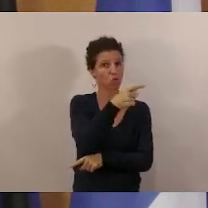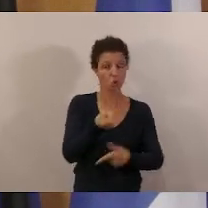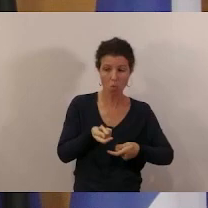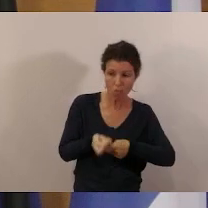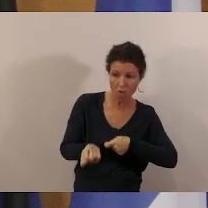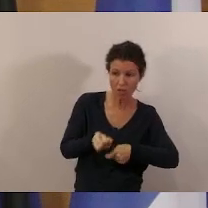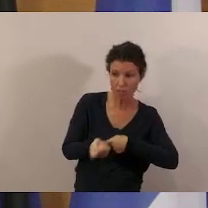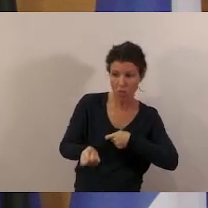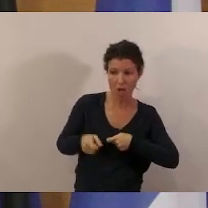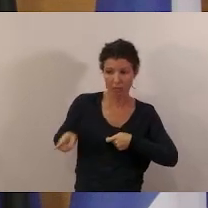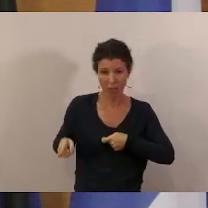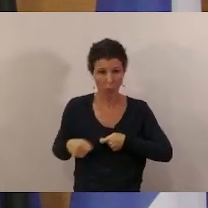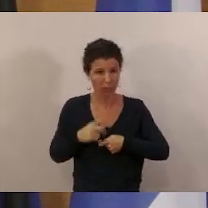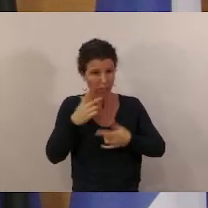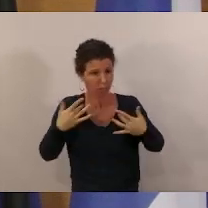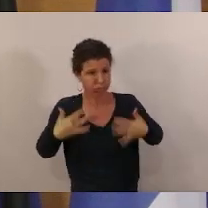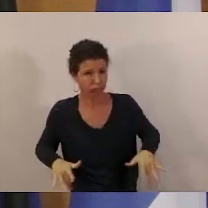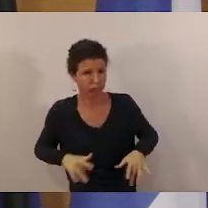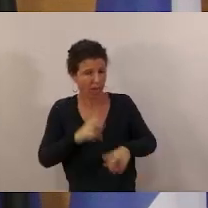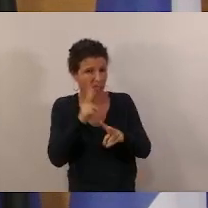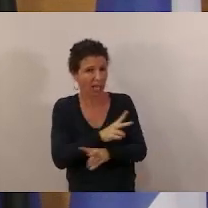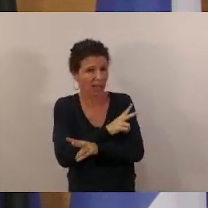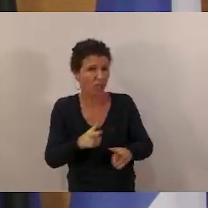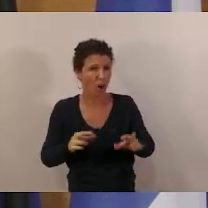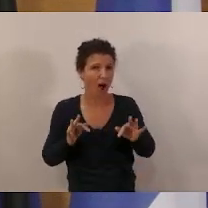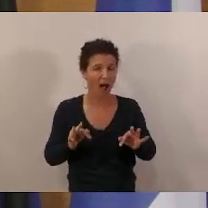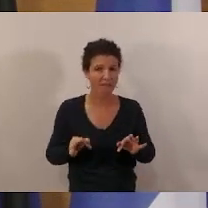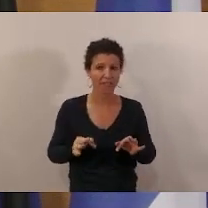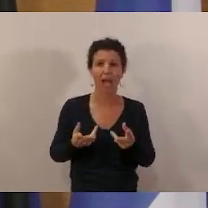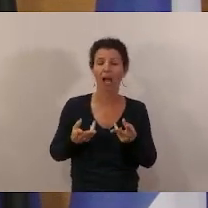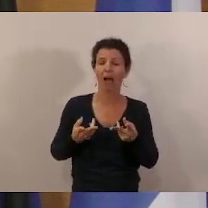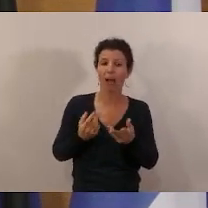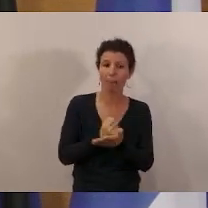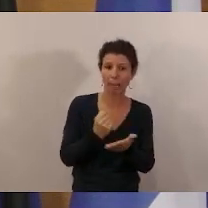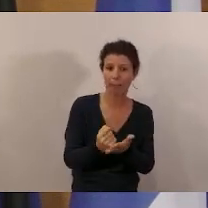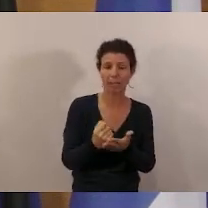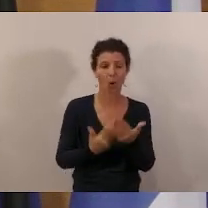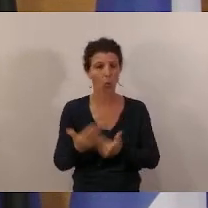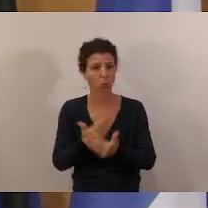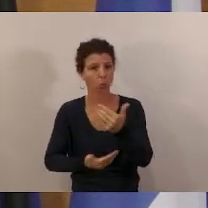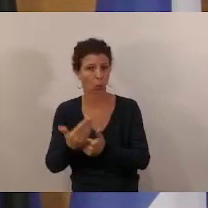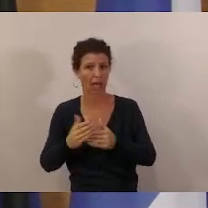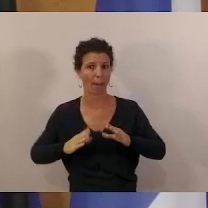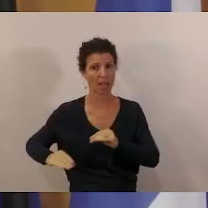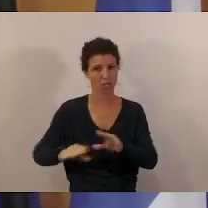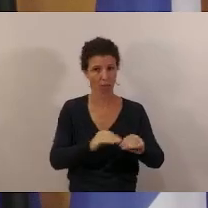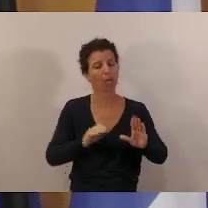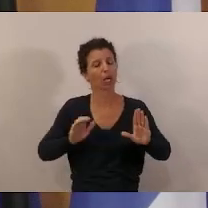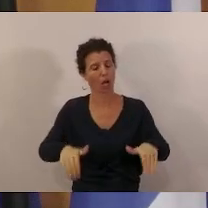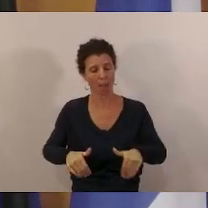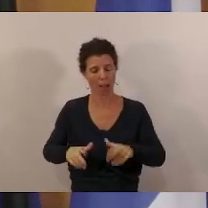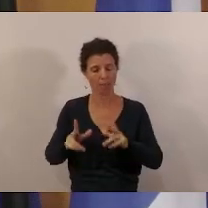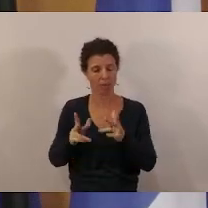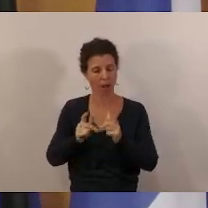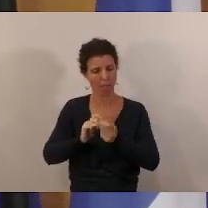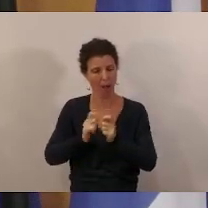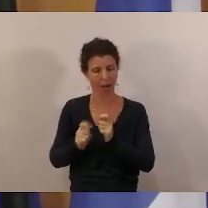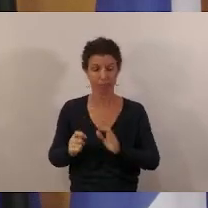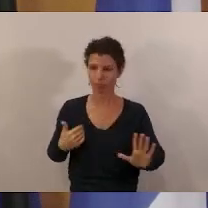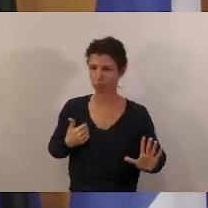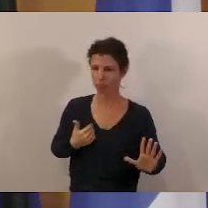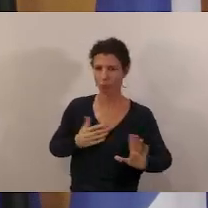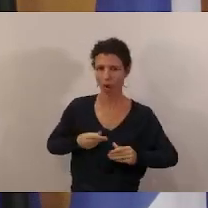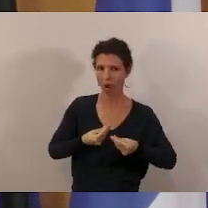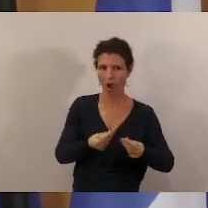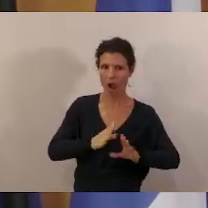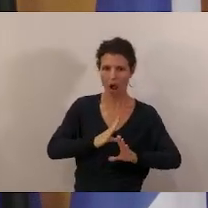permis de construire ni d'aménagement. Donc, effectivement... Mais cela dit, nous allons faire un point sur le jardin de la Corderie. Ouais, je rassure ce monsieur, je ne suis pas habilité